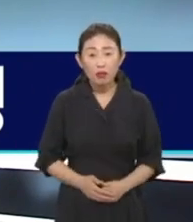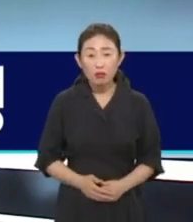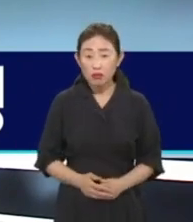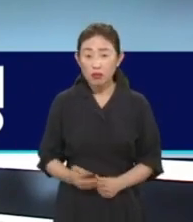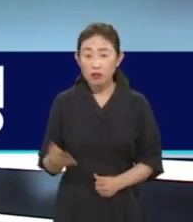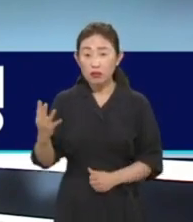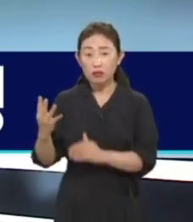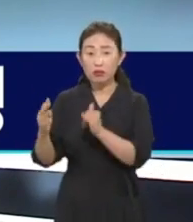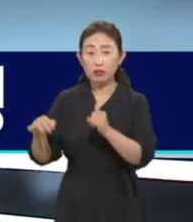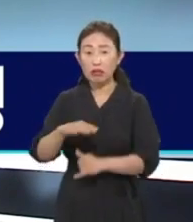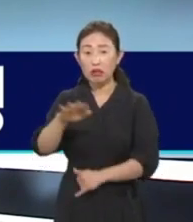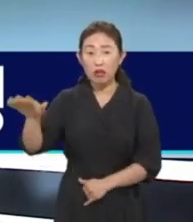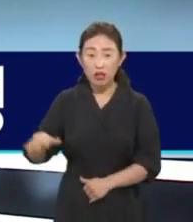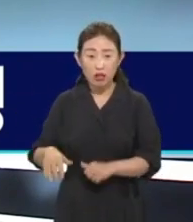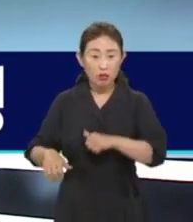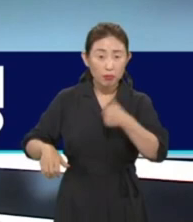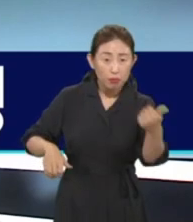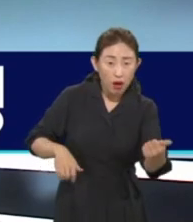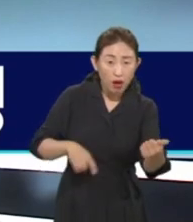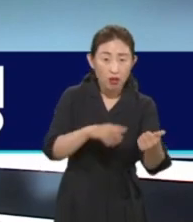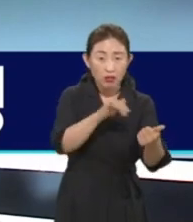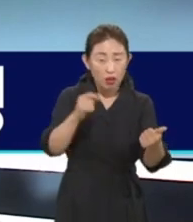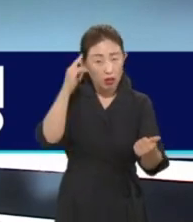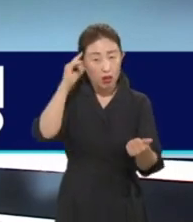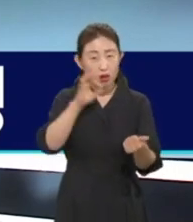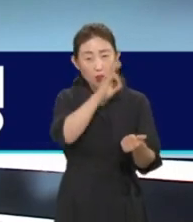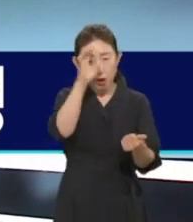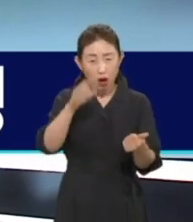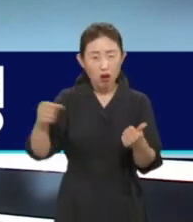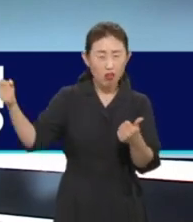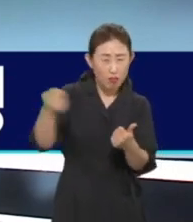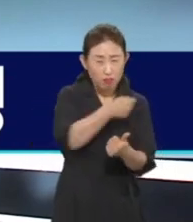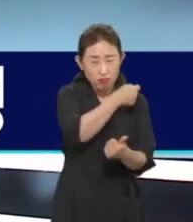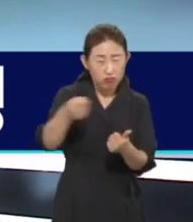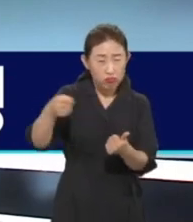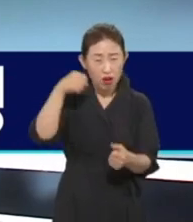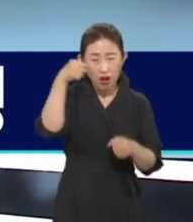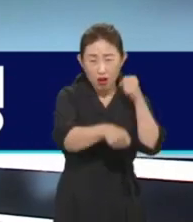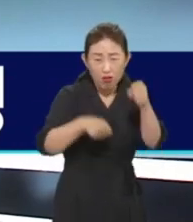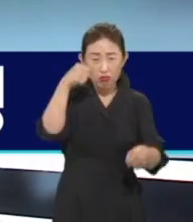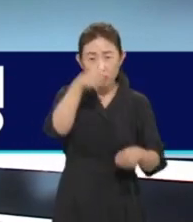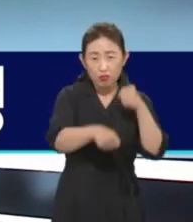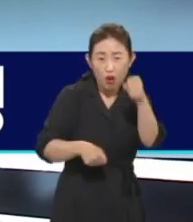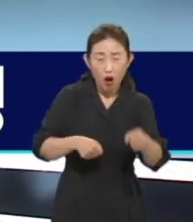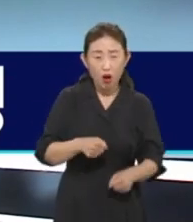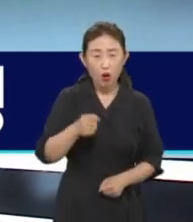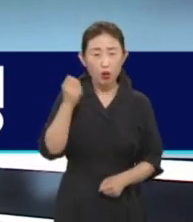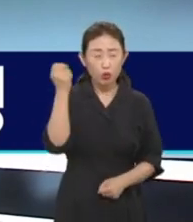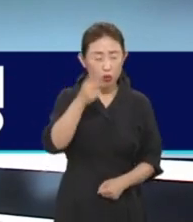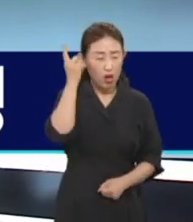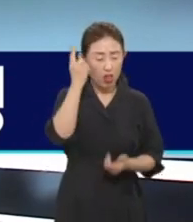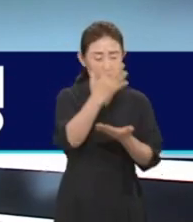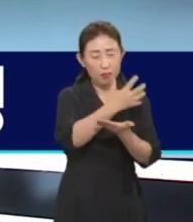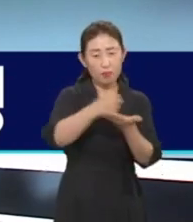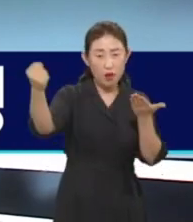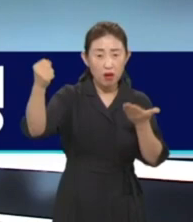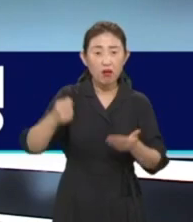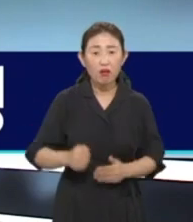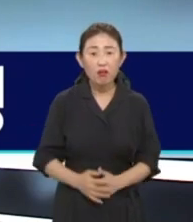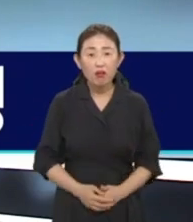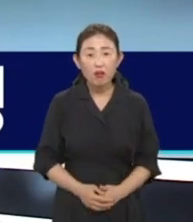가해 남성들은 바닥에 쓰러져 있는 피해자가 정신을 잃은 상태에서도 계속 주먹을 휘두르고